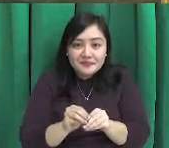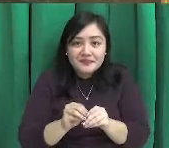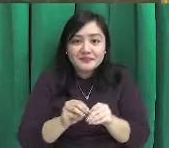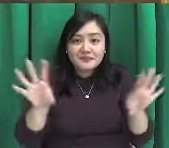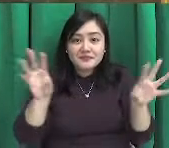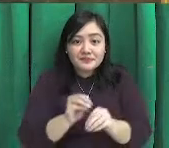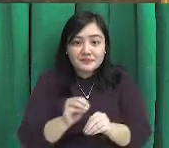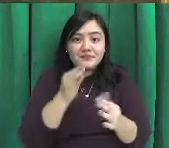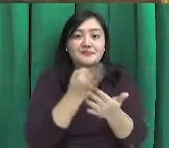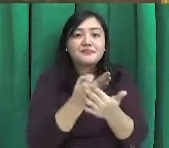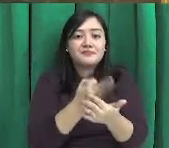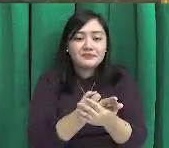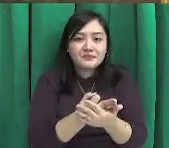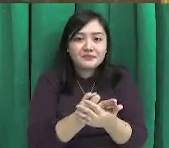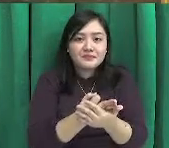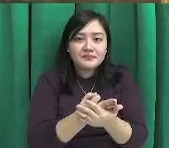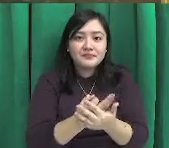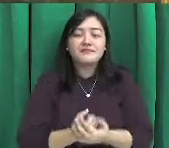pamilya.